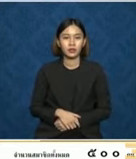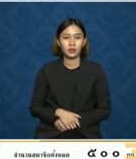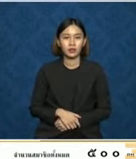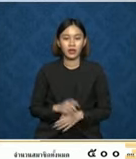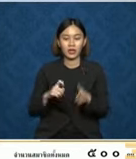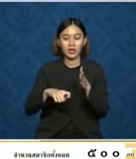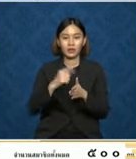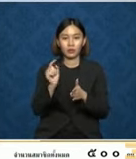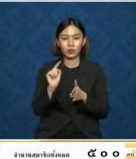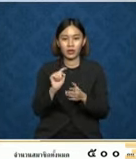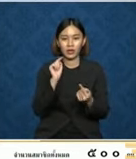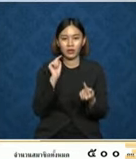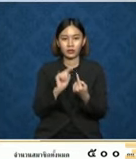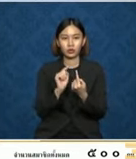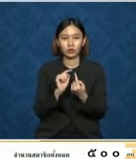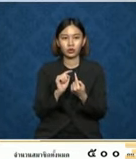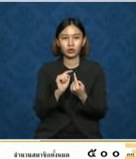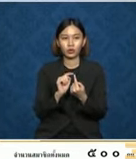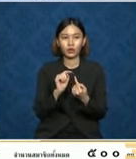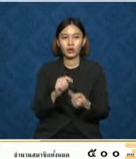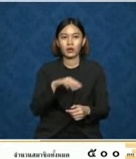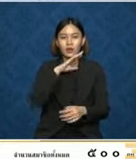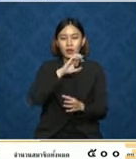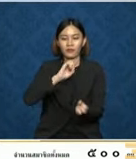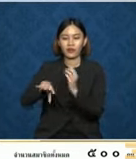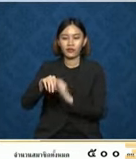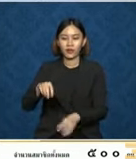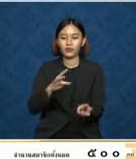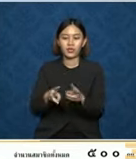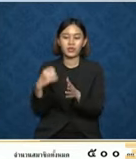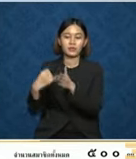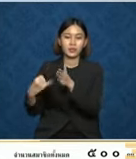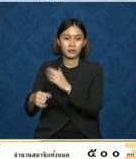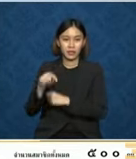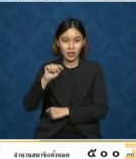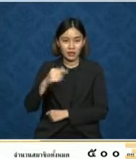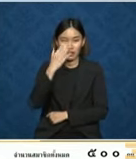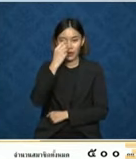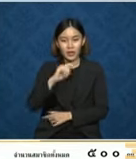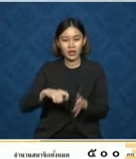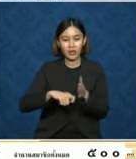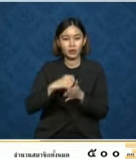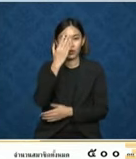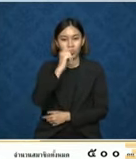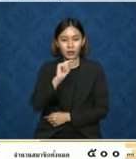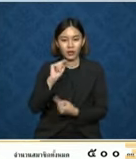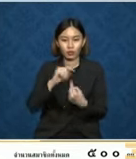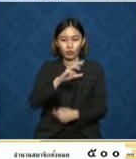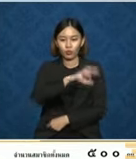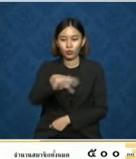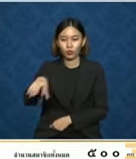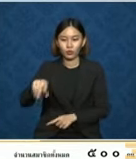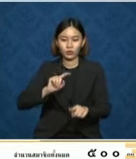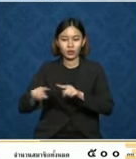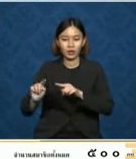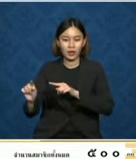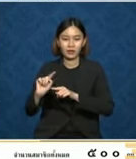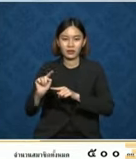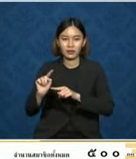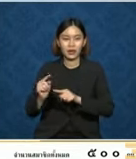จจัยหนึ่งที่ทำให้สัดส่วนของขยะมูลฝอยที่ถูกกำจัดยังไม่ถูกต้องเป็นเช่นนี้มีปัจจัยมาจากสถานที่กำจัดที่ไม่เ